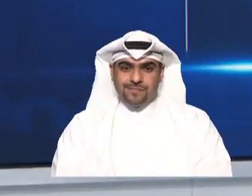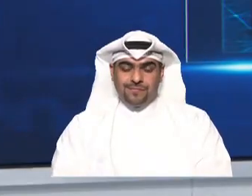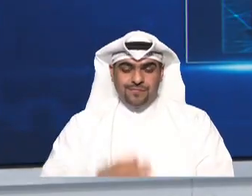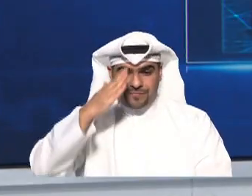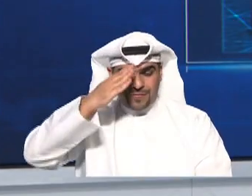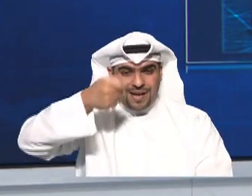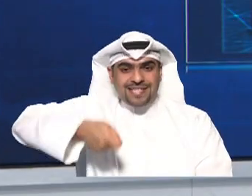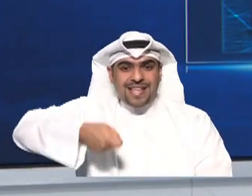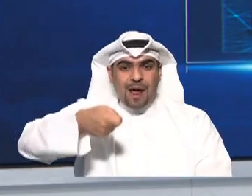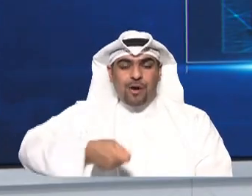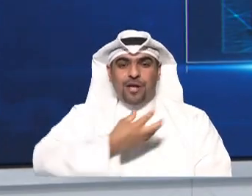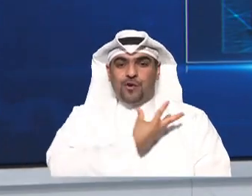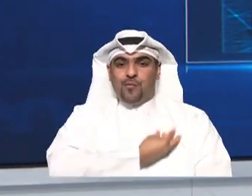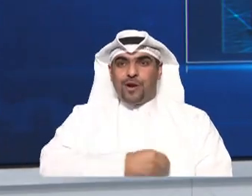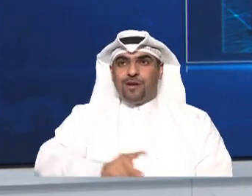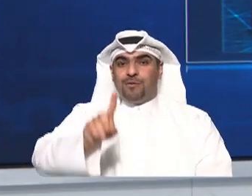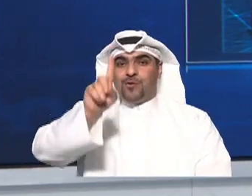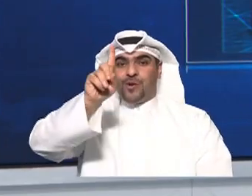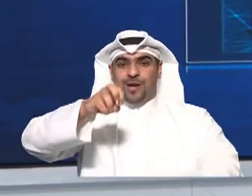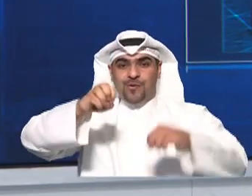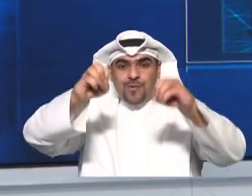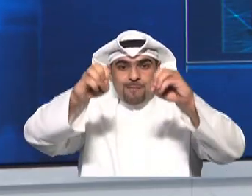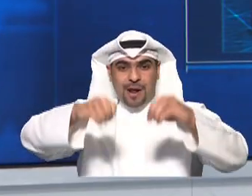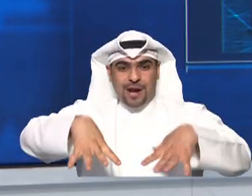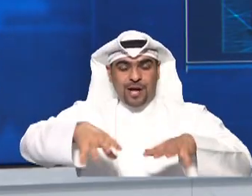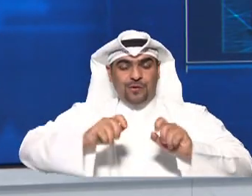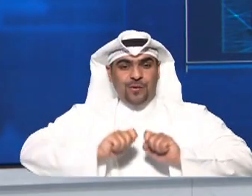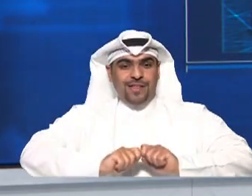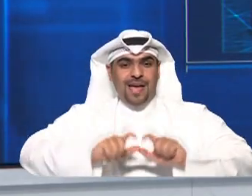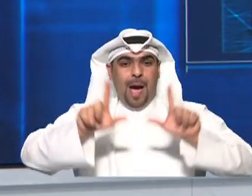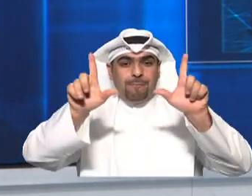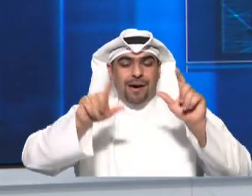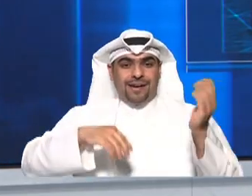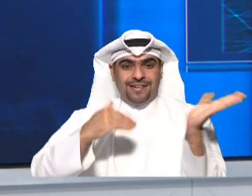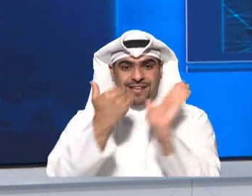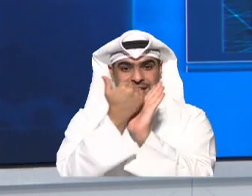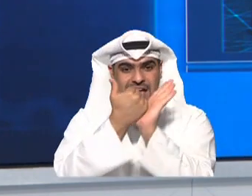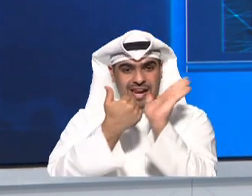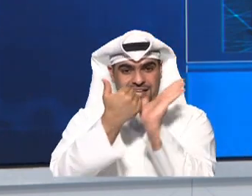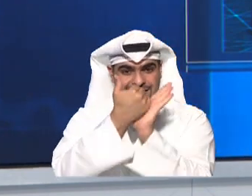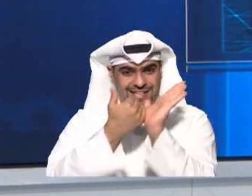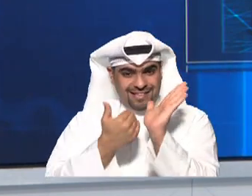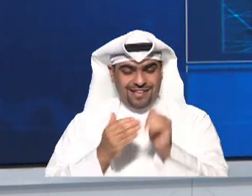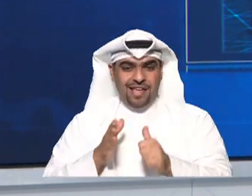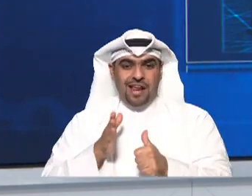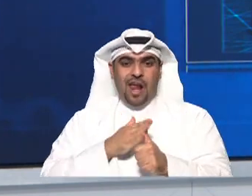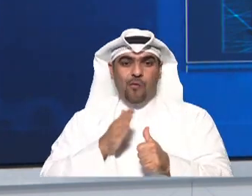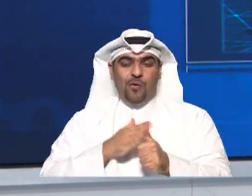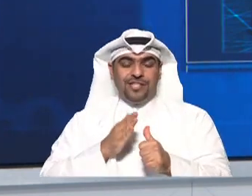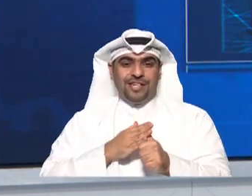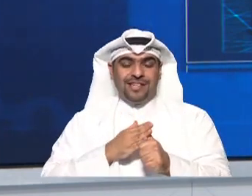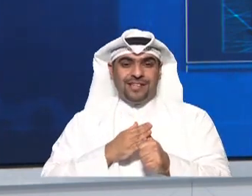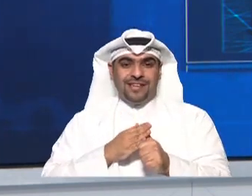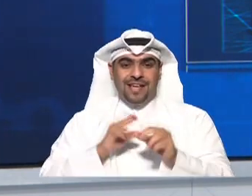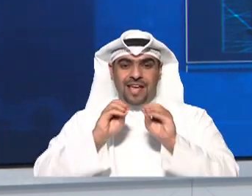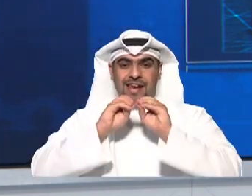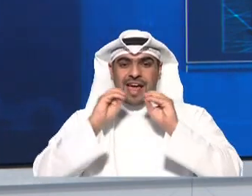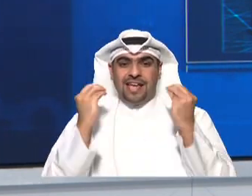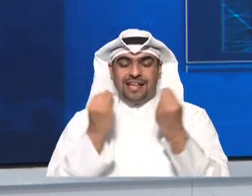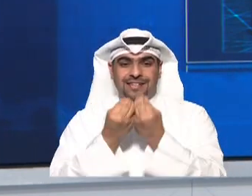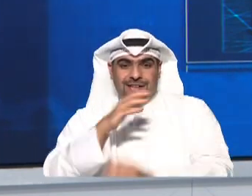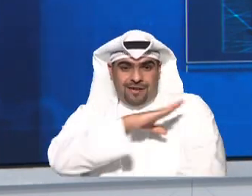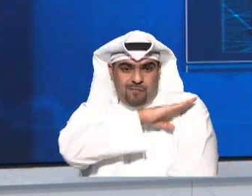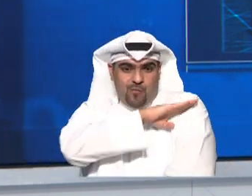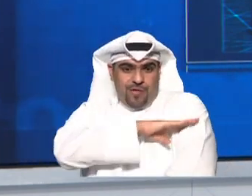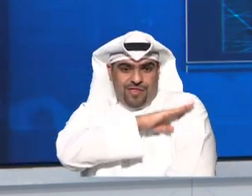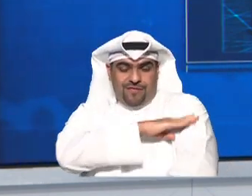السلام عليكم ورحمة الله وبركاته، أهلا بكم في جولتنا الاقتصادية، ونبدأ معكم من الهيئة العامة للقوى العاملة التي منحت أصحاب